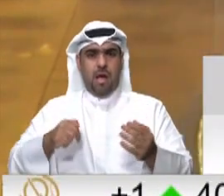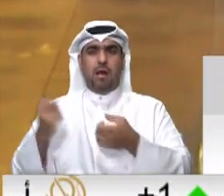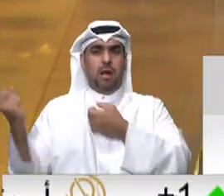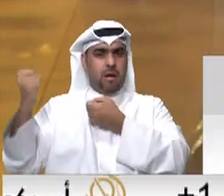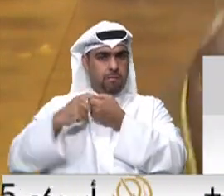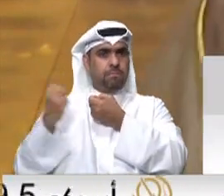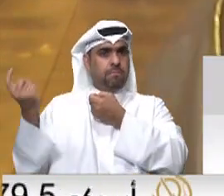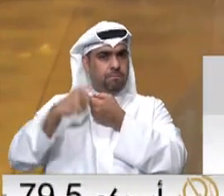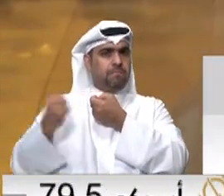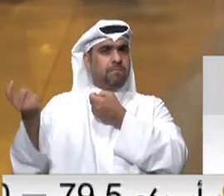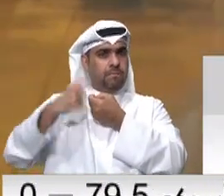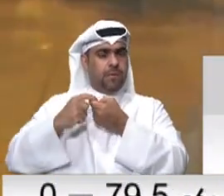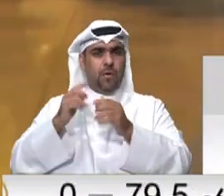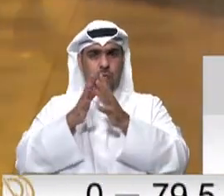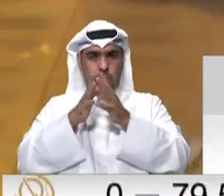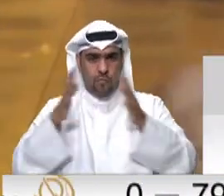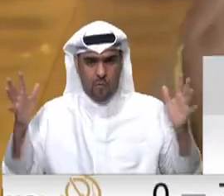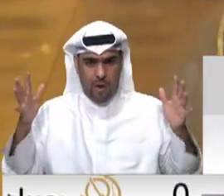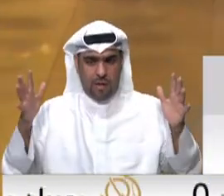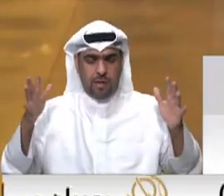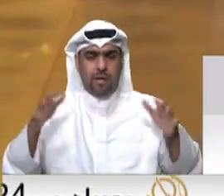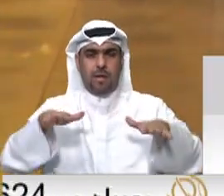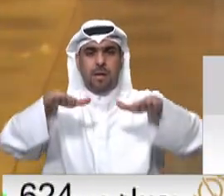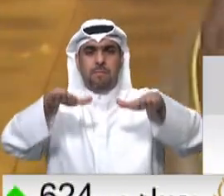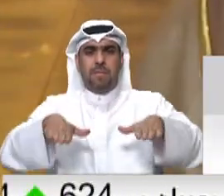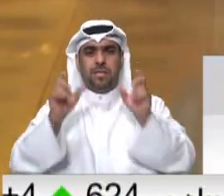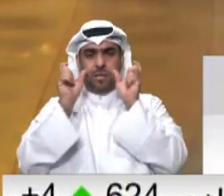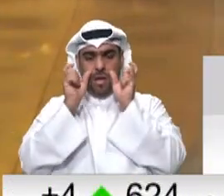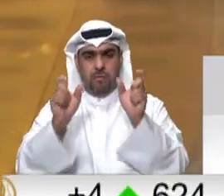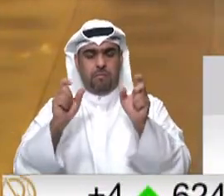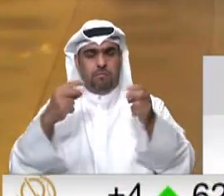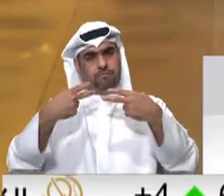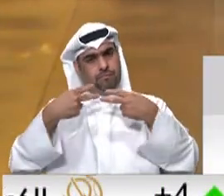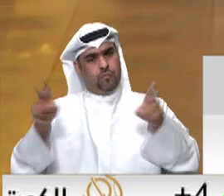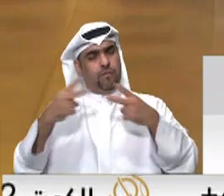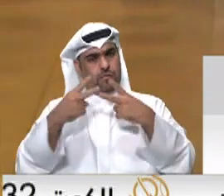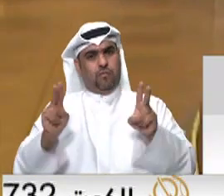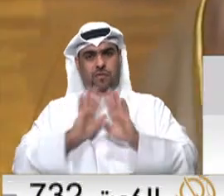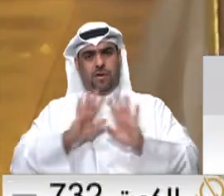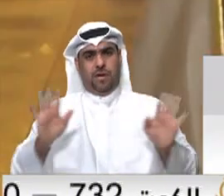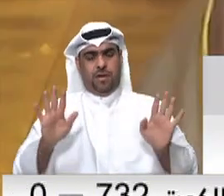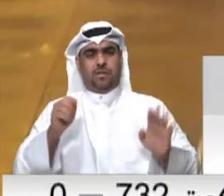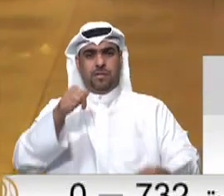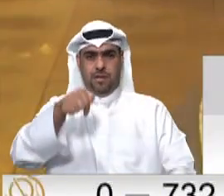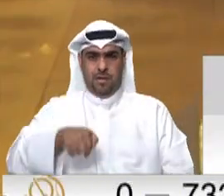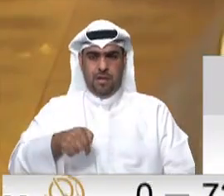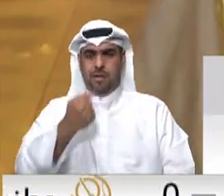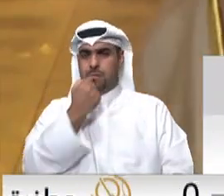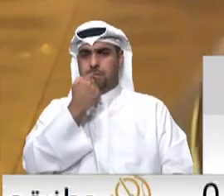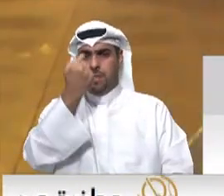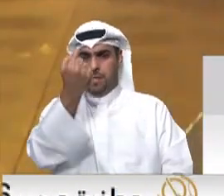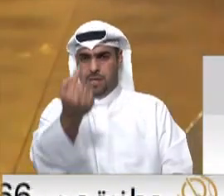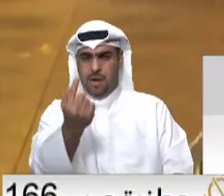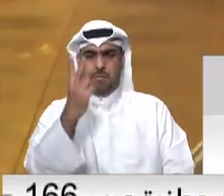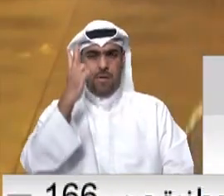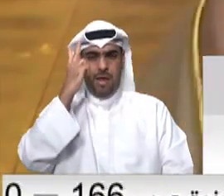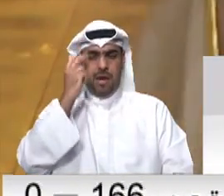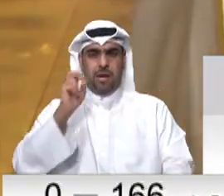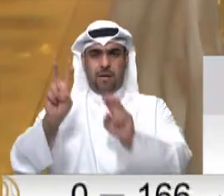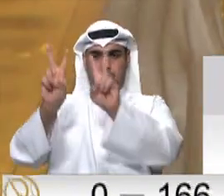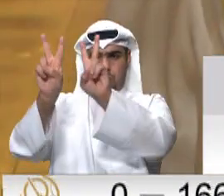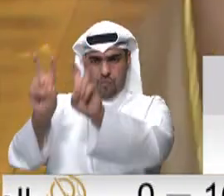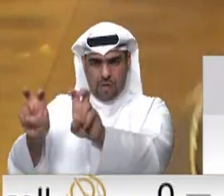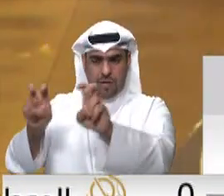ولهذا البند الطارئ. وصلنا اليوم إلى الاجتماع وحققنا أغلبية بفضل الله سبحانه وتعالى، وأوصلنا رسالة واضحة للعالم